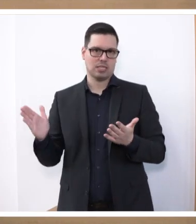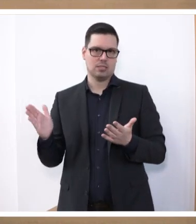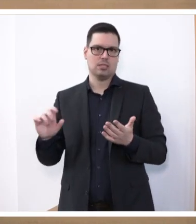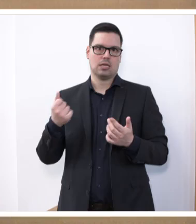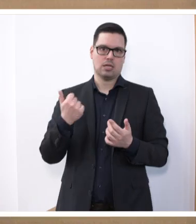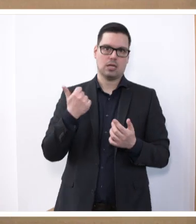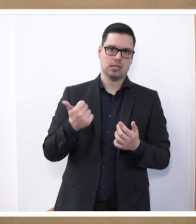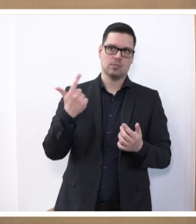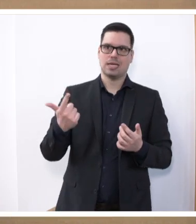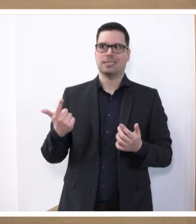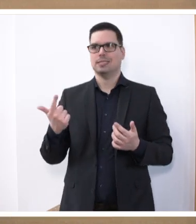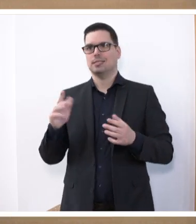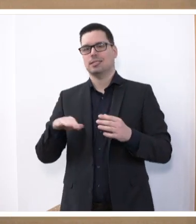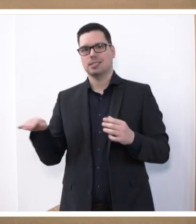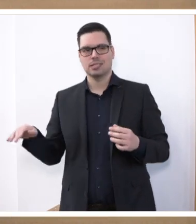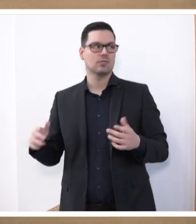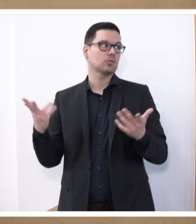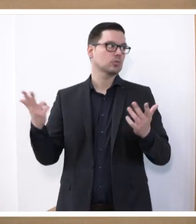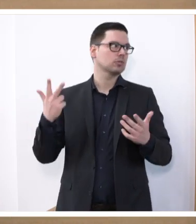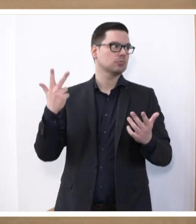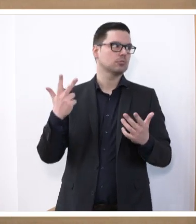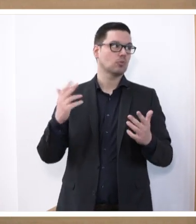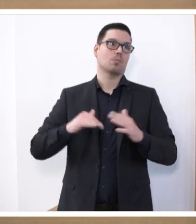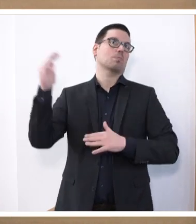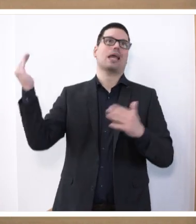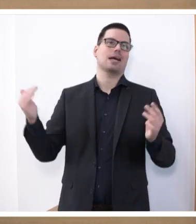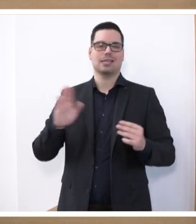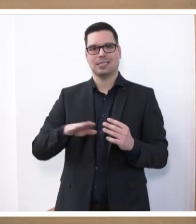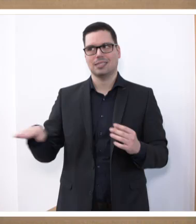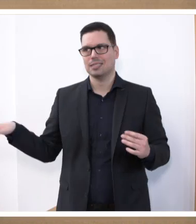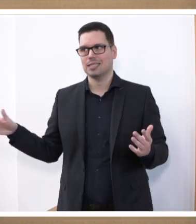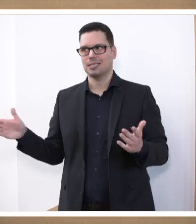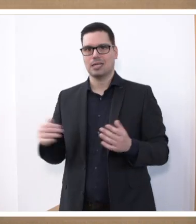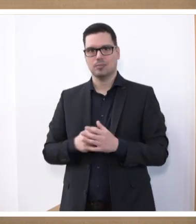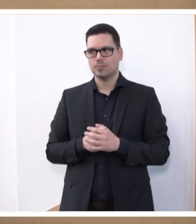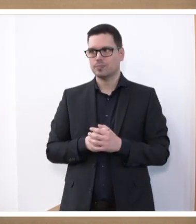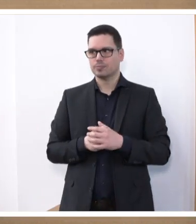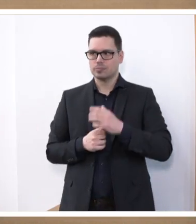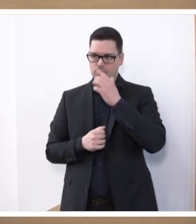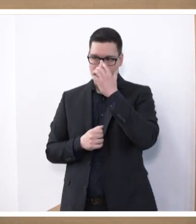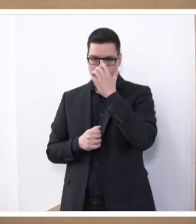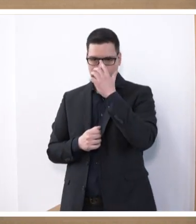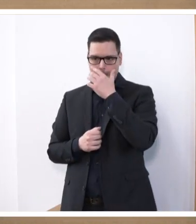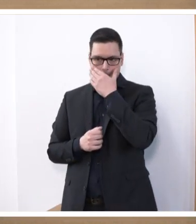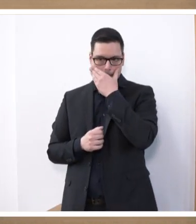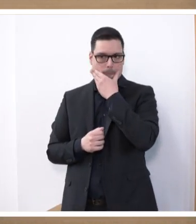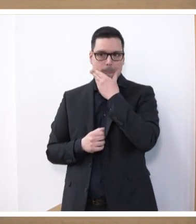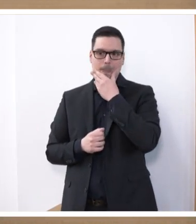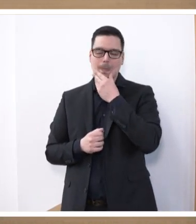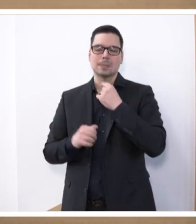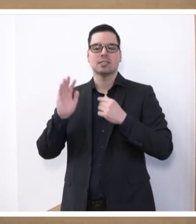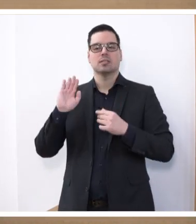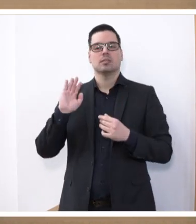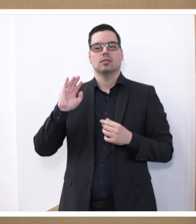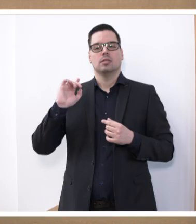Kind zwei Kinder im besten Fall sogar noch mehr Kinder zu bekommen und man muss schon sagen dass gerade